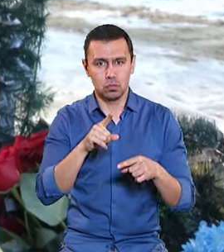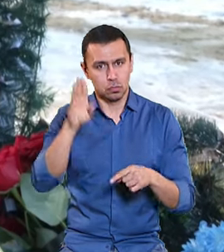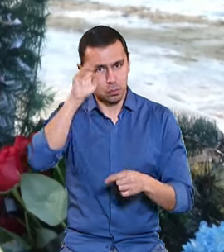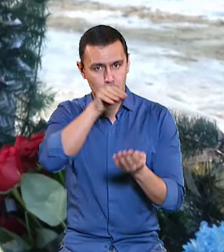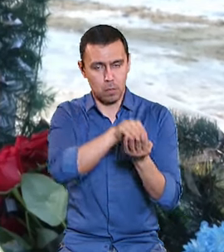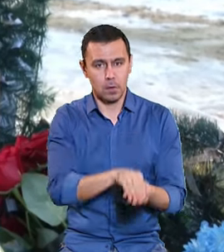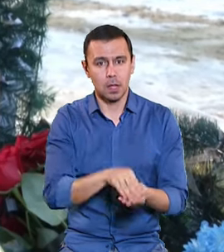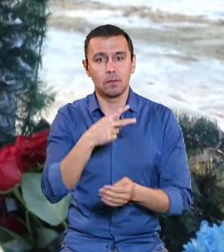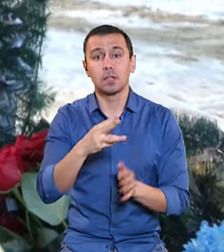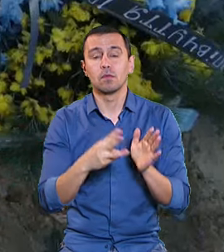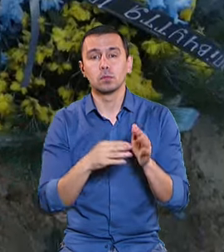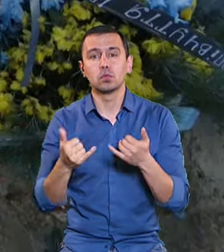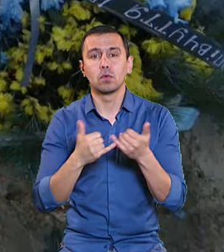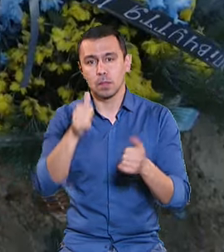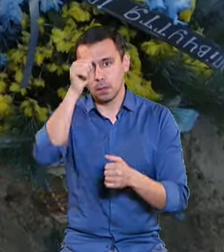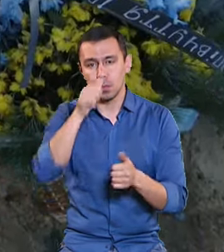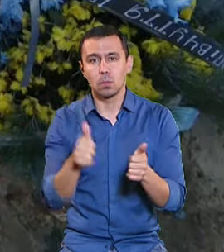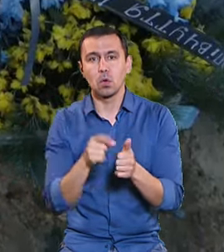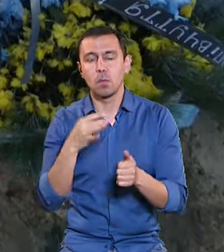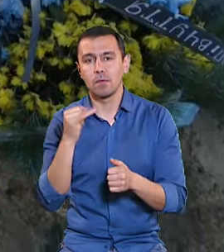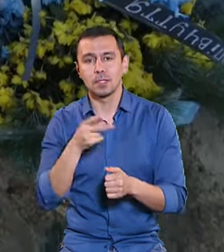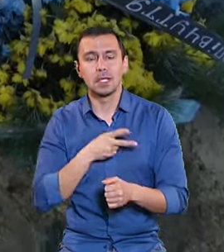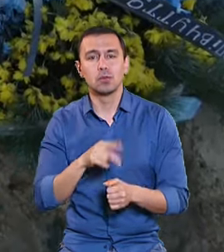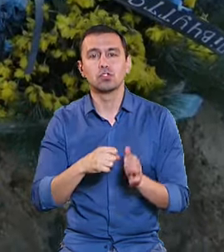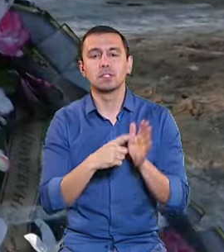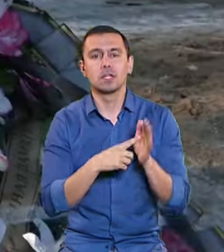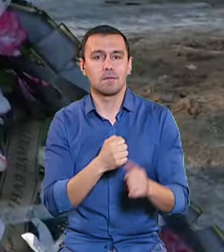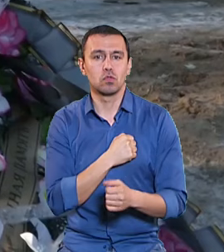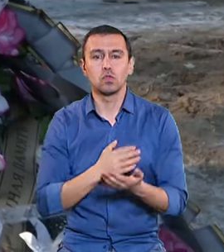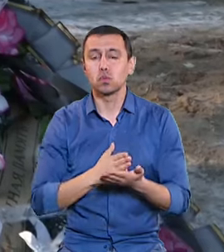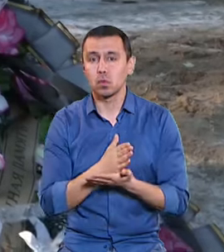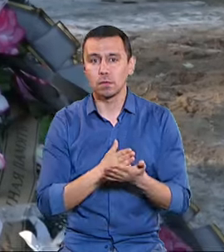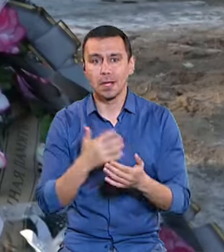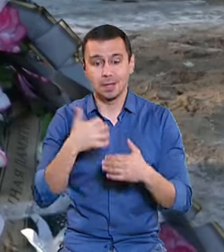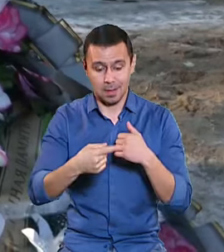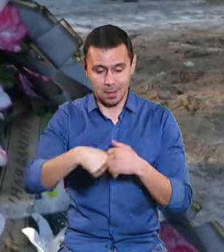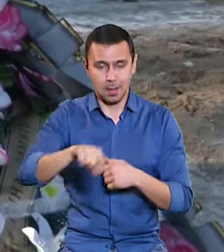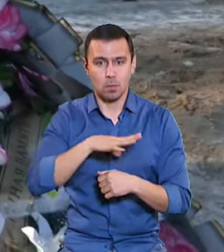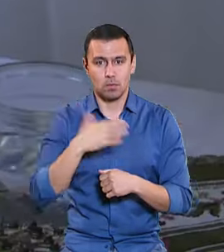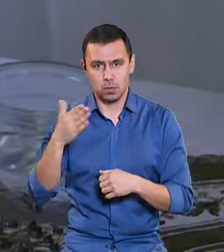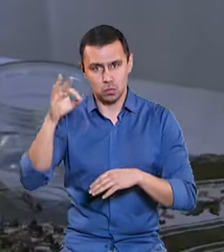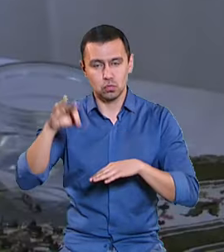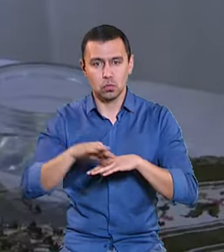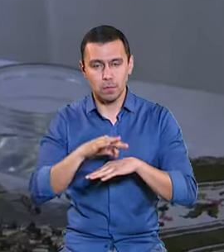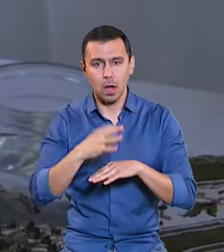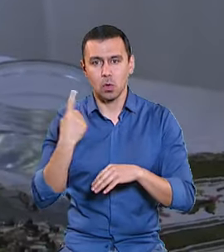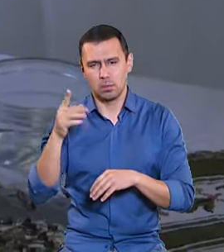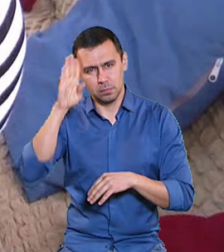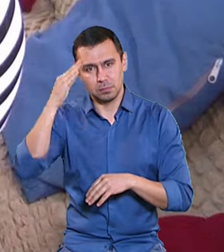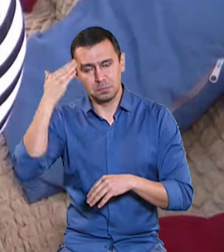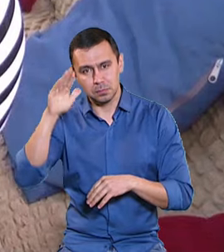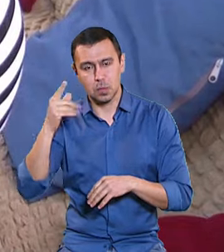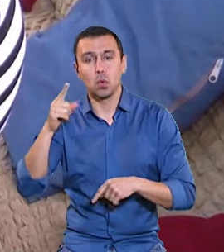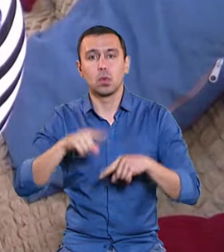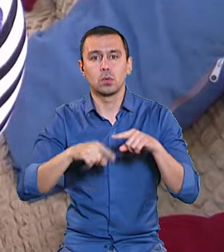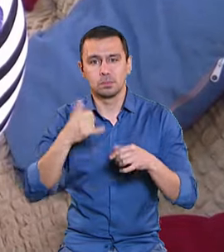її словами, 28 жовтня поблизу Хромового загинули 16 військовослужбовців, серед яких був Іван Стасюк та Роман Боговит. Саме його